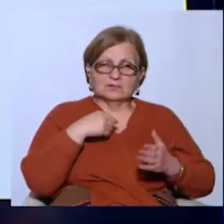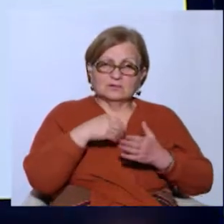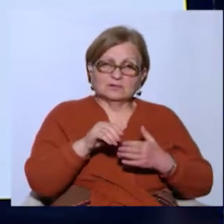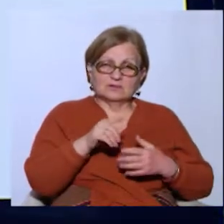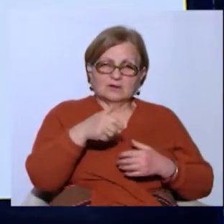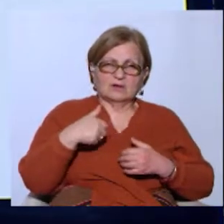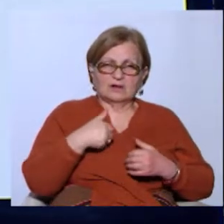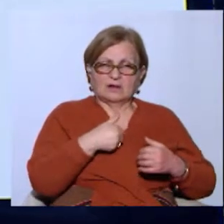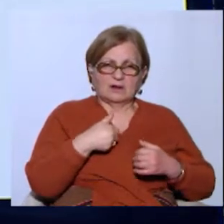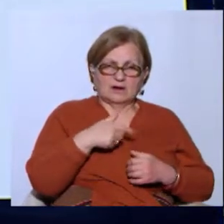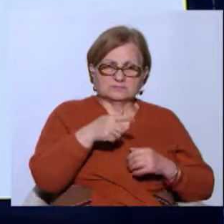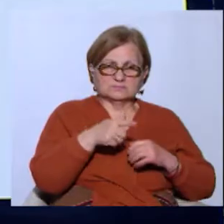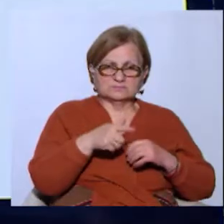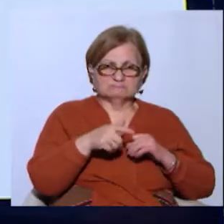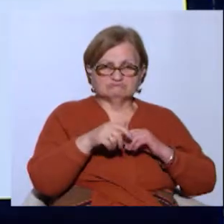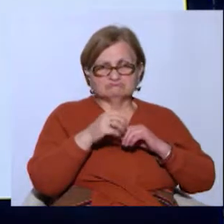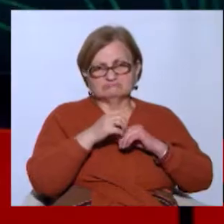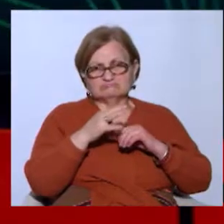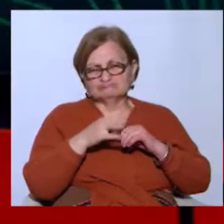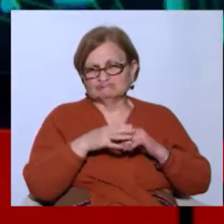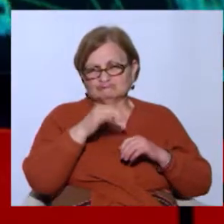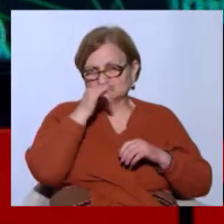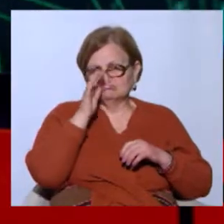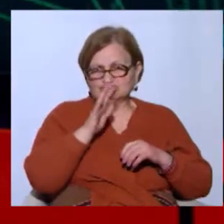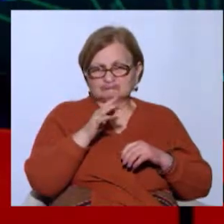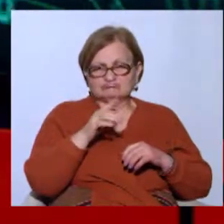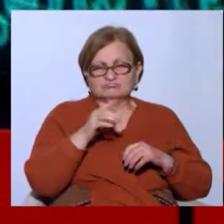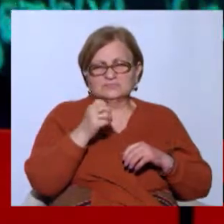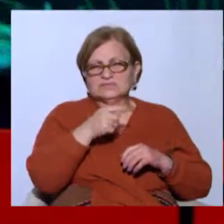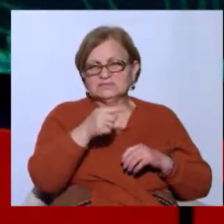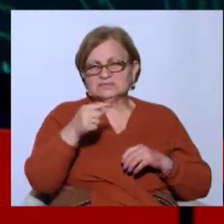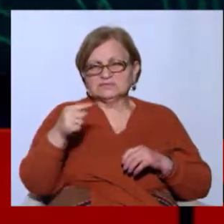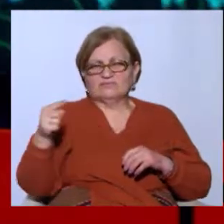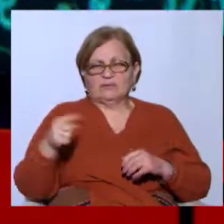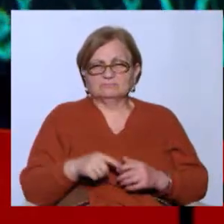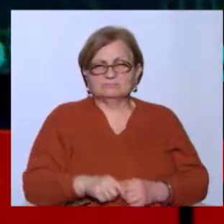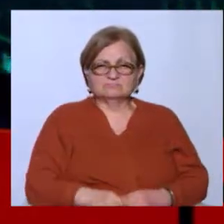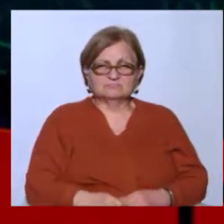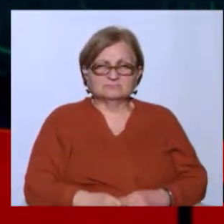ბურთი კიდევ თუ მომივა სხვა. აბა დააკვირდით, დააკვირდით.